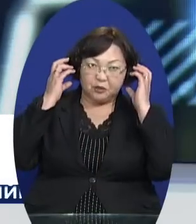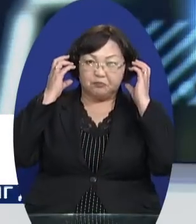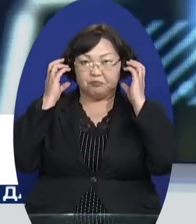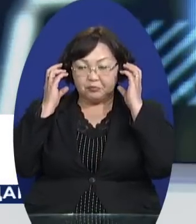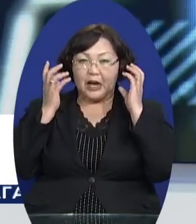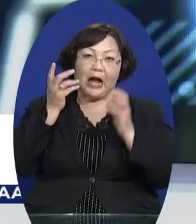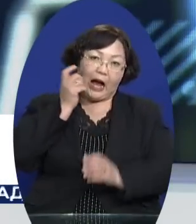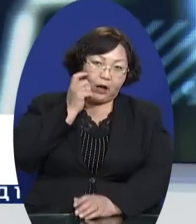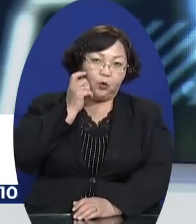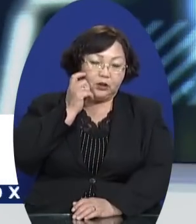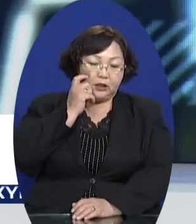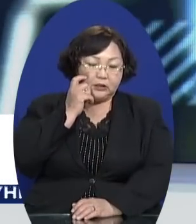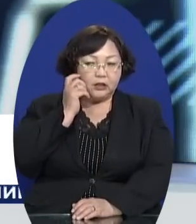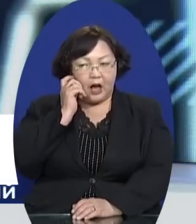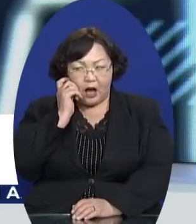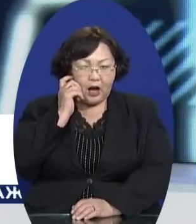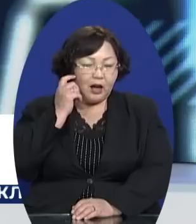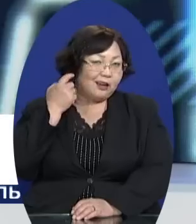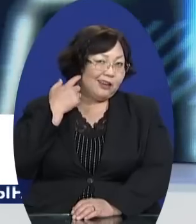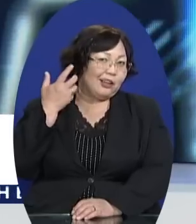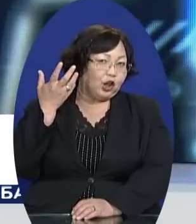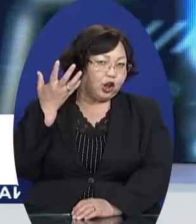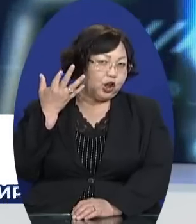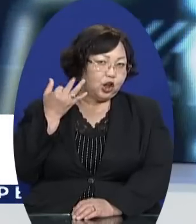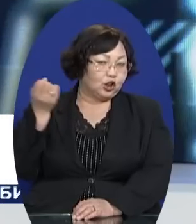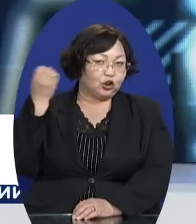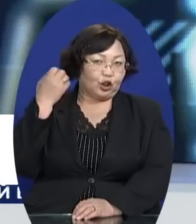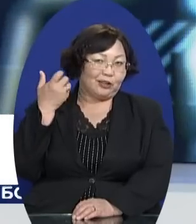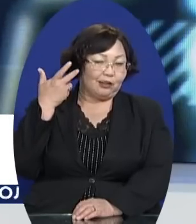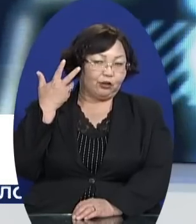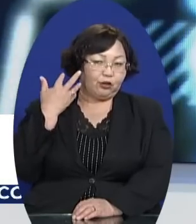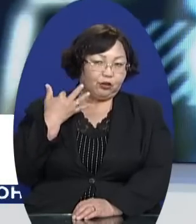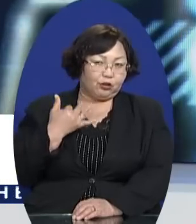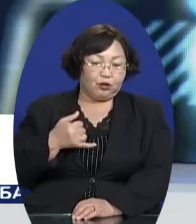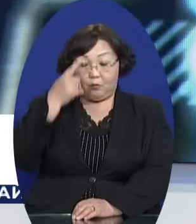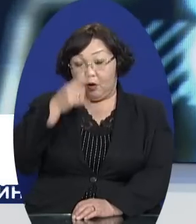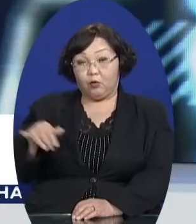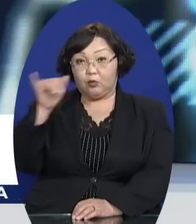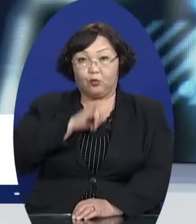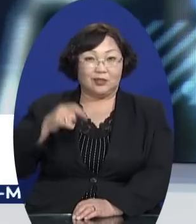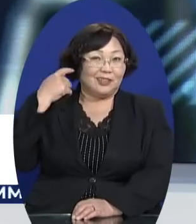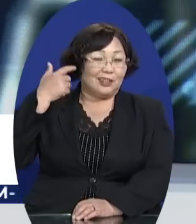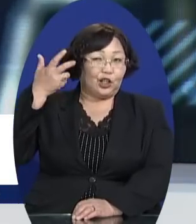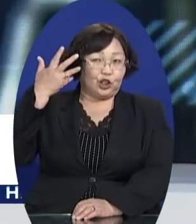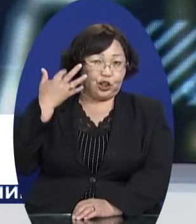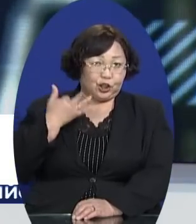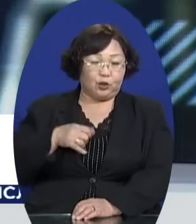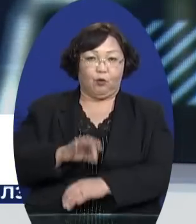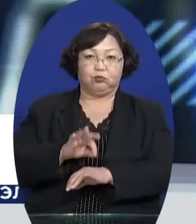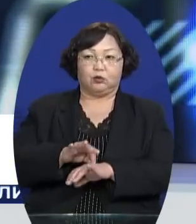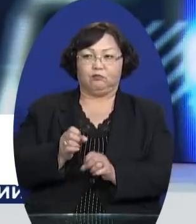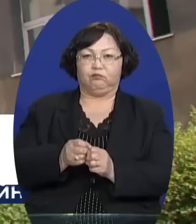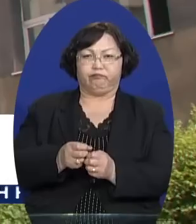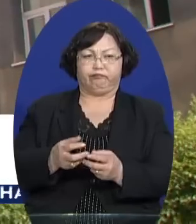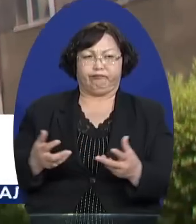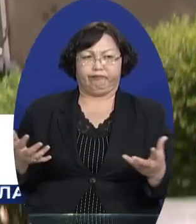хэтрүүлэн хэрэглэснээр шалтгаалan үүсэж болзошгүй байна. Харин манай улсад энэ төрлийн хэрэглээн шалтгаалan сонсгол буурах хэмгийг үүсэж байгааг мэрэгжилтнүүд анхаарууллаа.